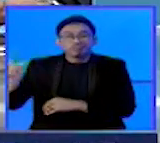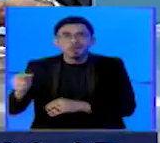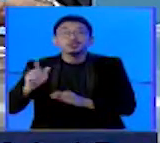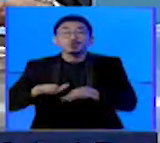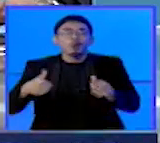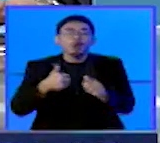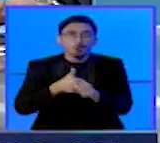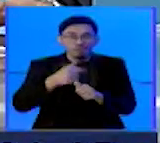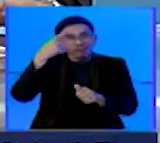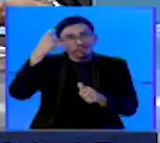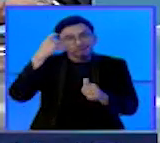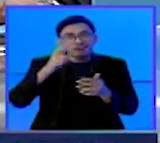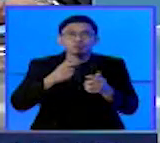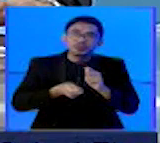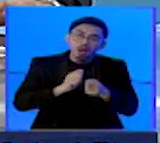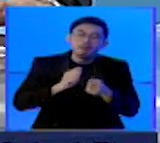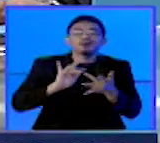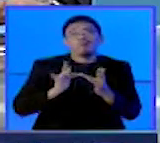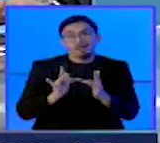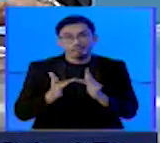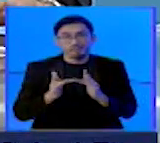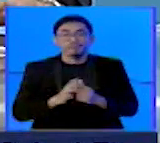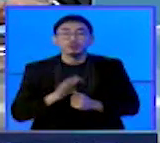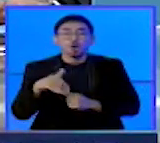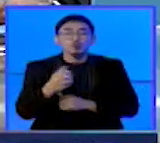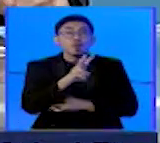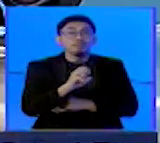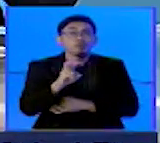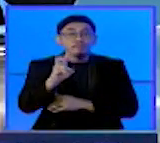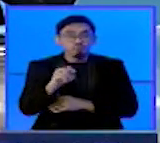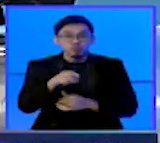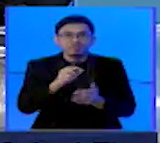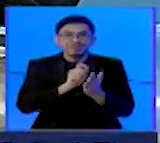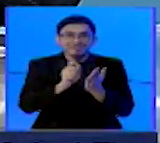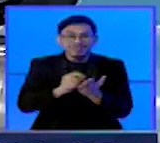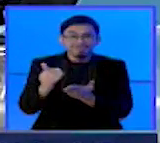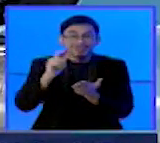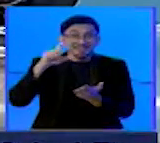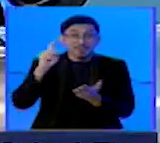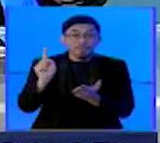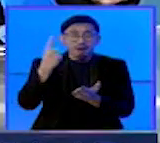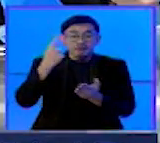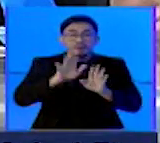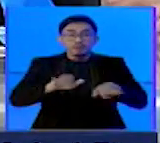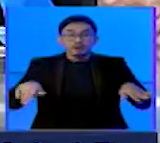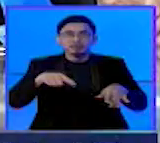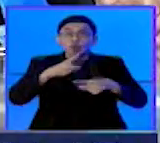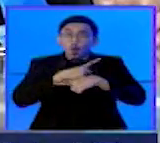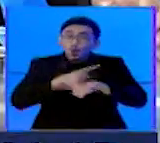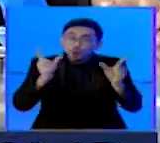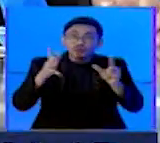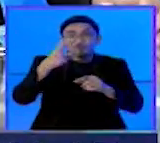belajar hingga ujian sekolah via daring. Dan tahun 2020 bahkan mencatat sejarah pertama kalinya siswa merayakan kelulusan atau